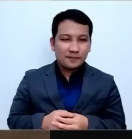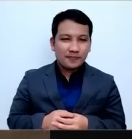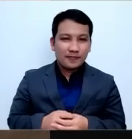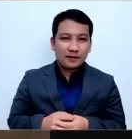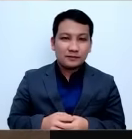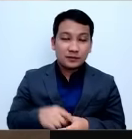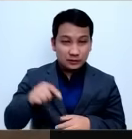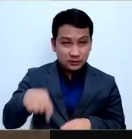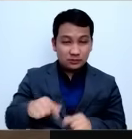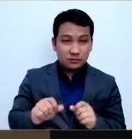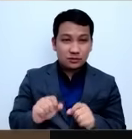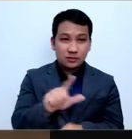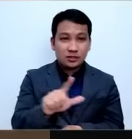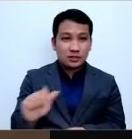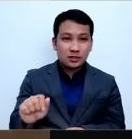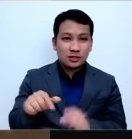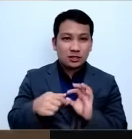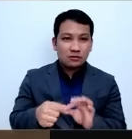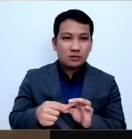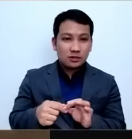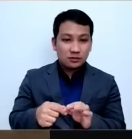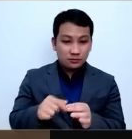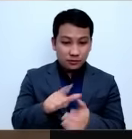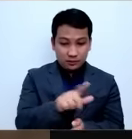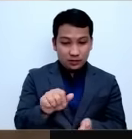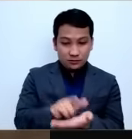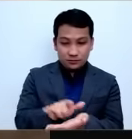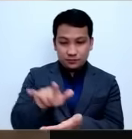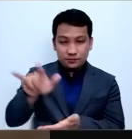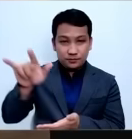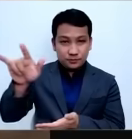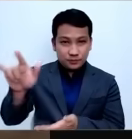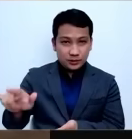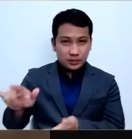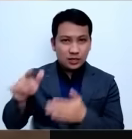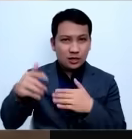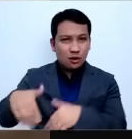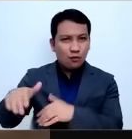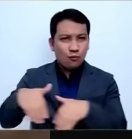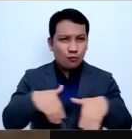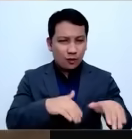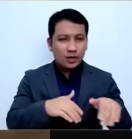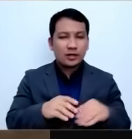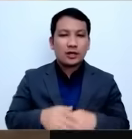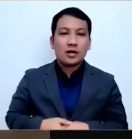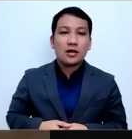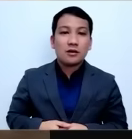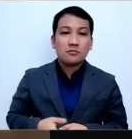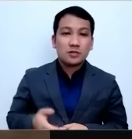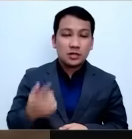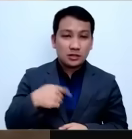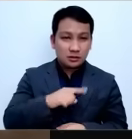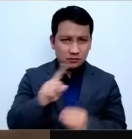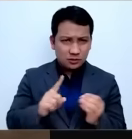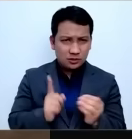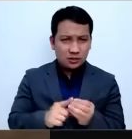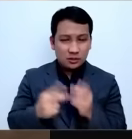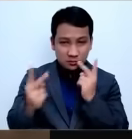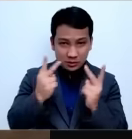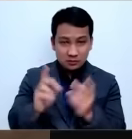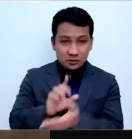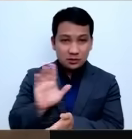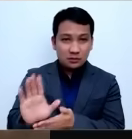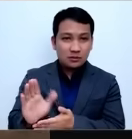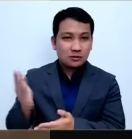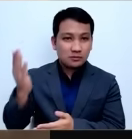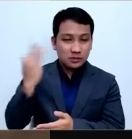Just mula dito sa Los Angeles, lilipad si Pangulong Bongbong Marcos sa Hawaii. Ang sabi ni Pangulong Marcos, ito ay parang pagbisita na rin doon sa